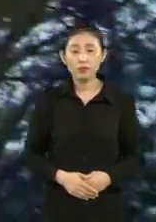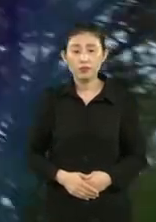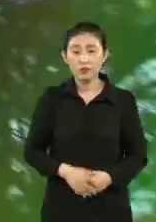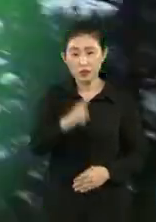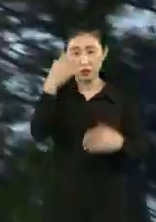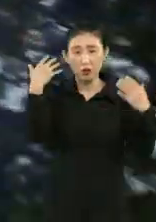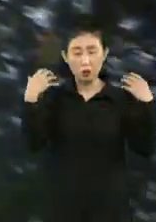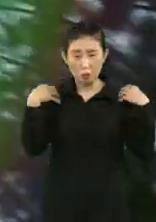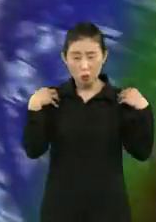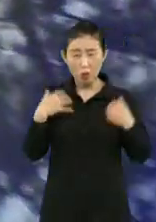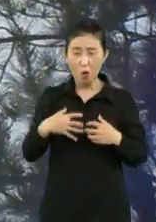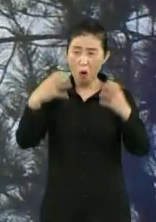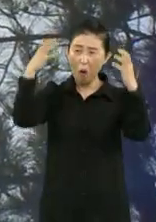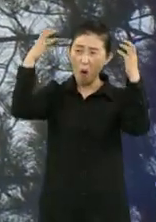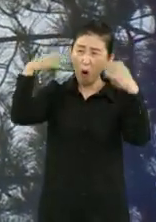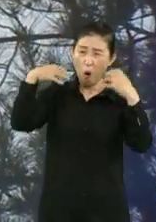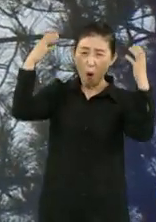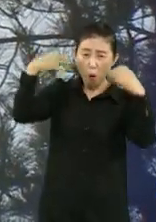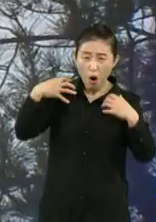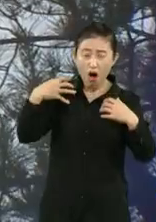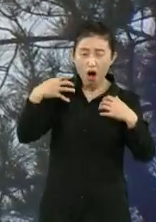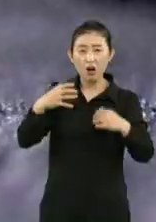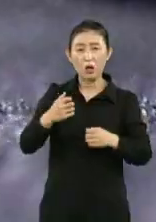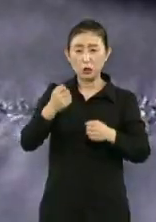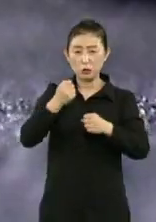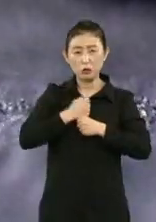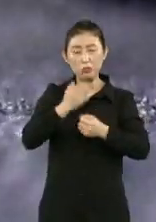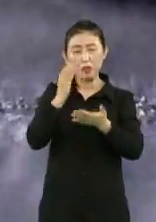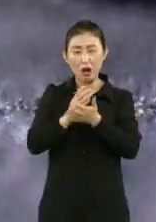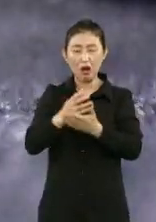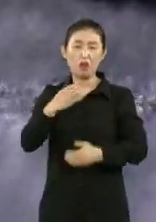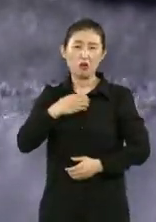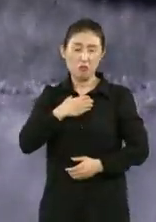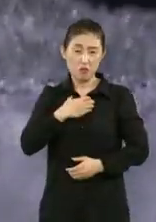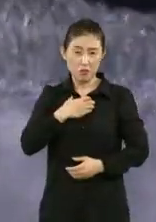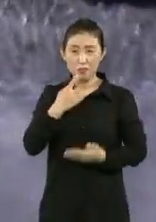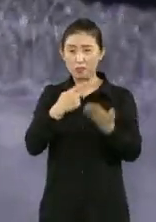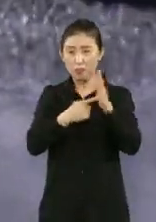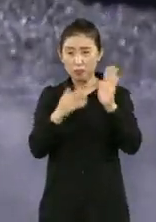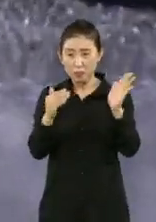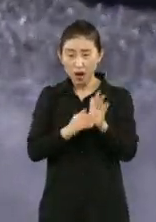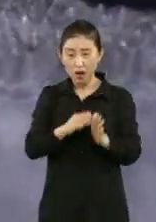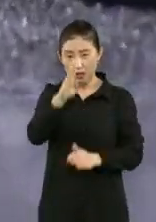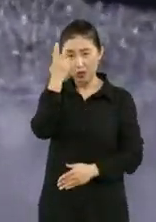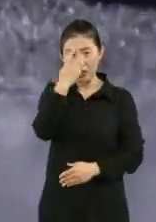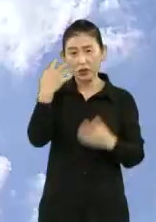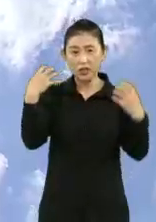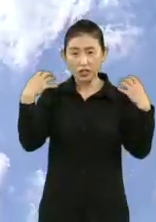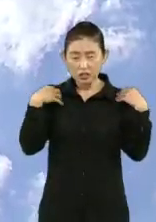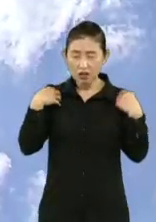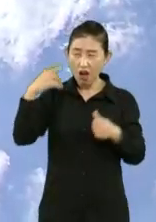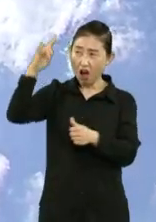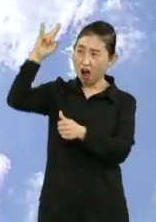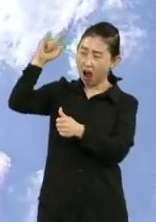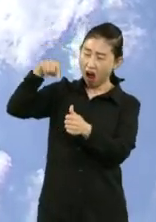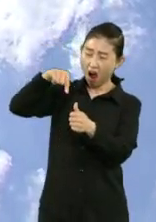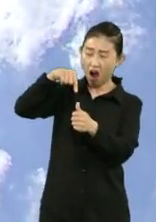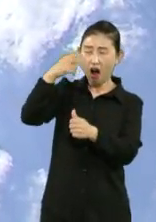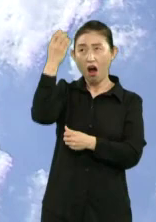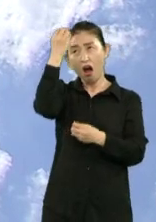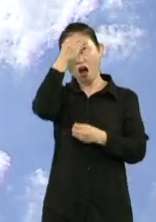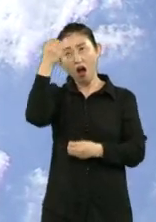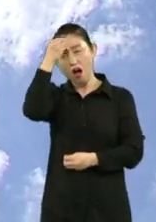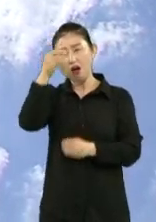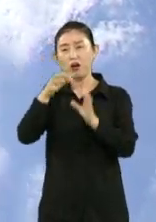정부가 최근 폭염위기 경보 수준을 주의에서 경계로 상향한 가운데 질병관리청이 온열질환에 대한 주의를